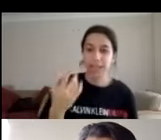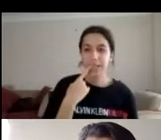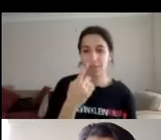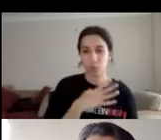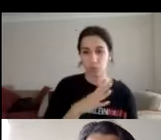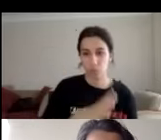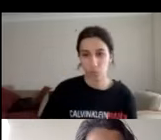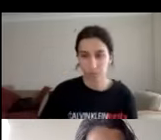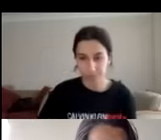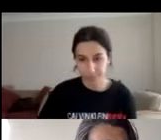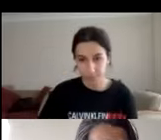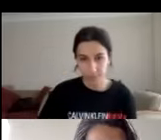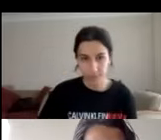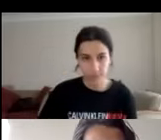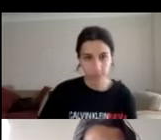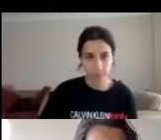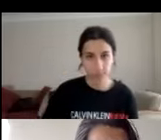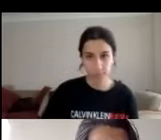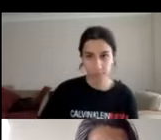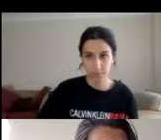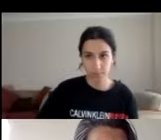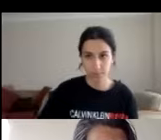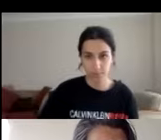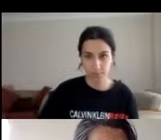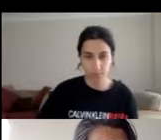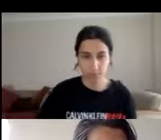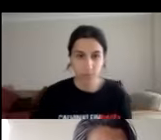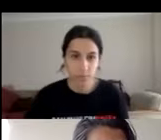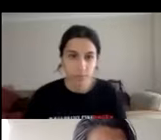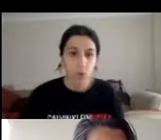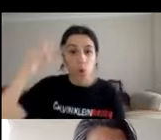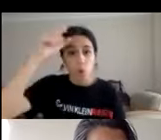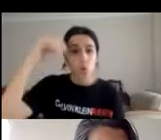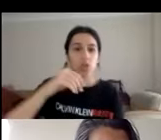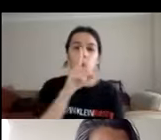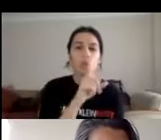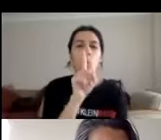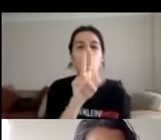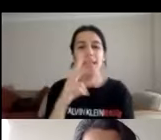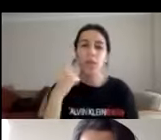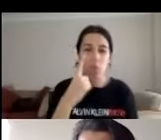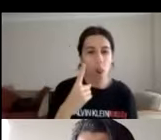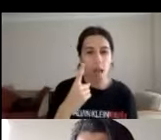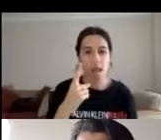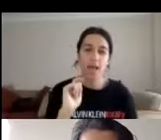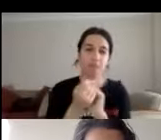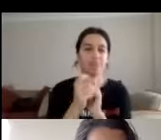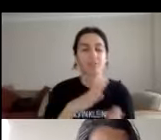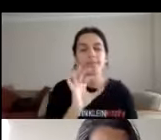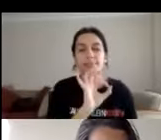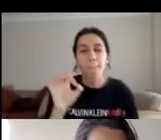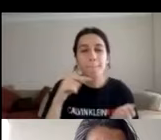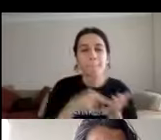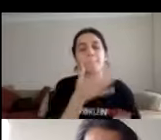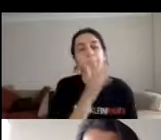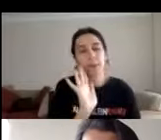zemin olduğunu anlamak, kavramak mümkün olabiliyor. Türkiye'de %10-12 seviyesinde yine değişiyor. Çok net bilmemekle birlikte